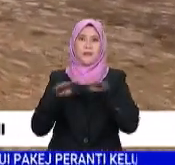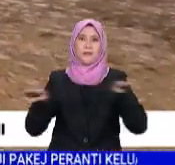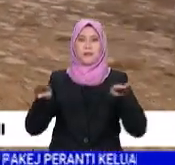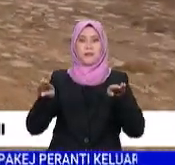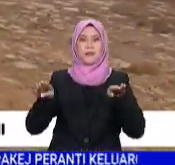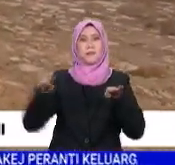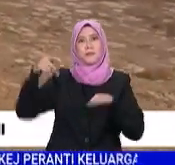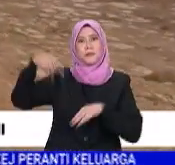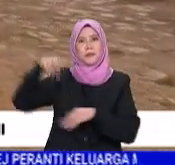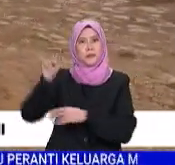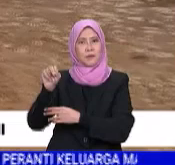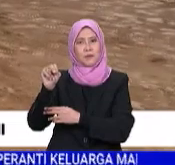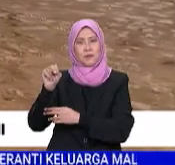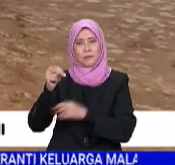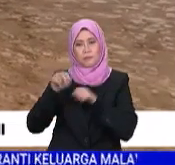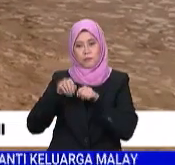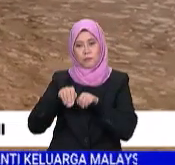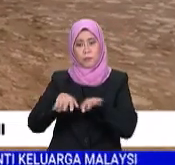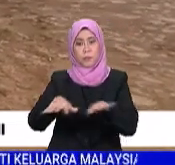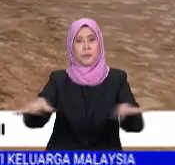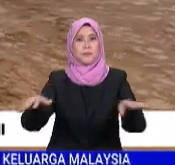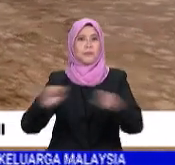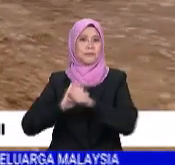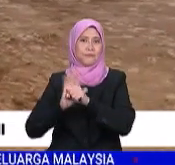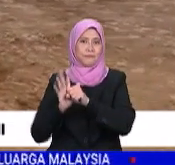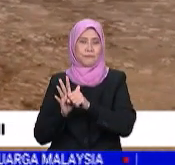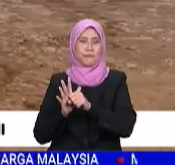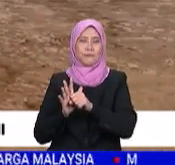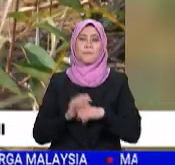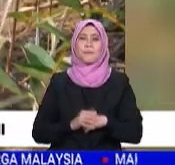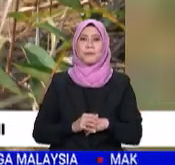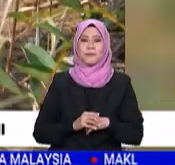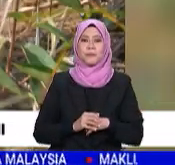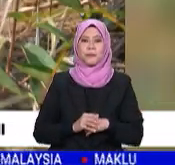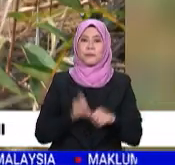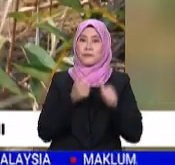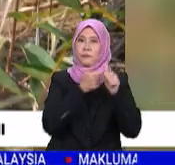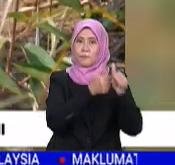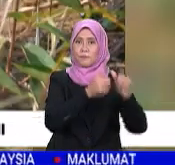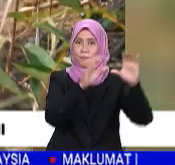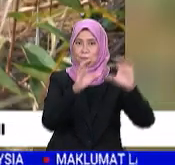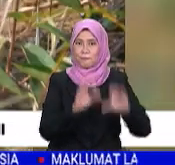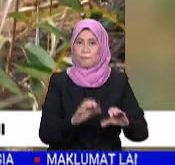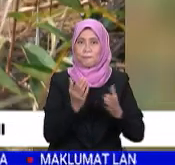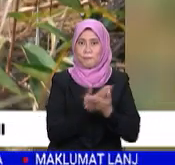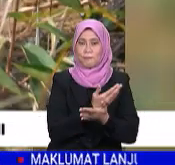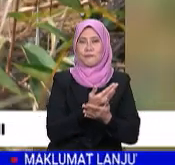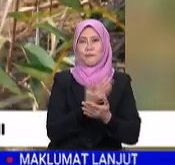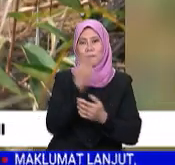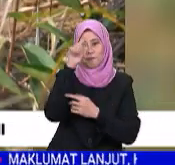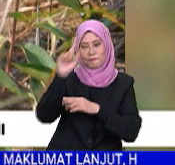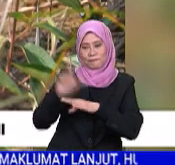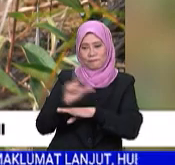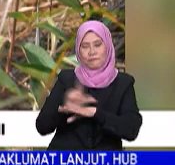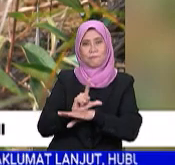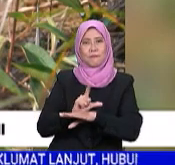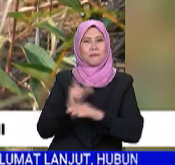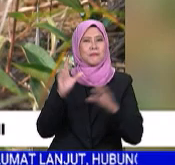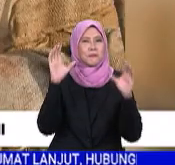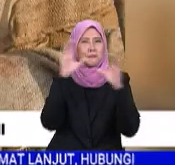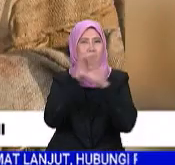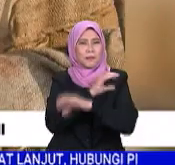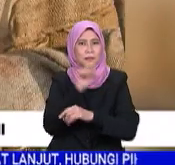pemulihan daripada penularan qobid 19 hujan beliau pematuhan norma baharu sepanjang exercises memberi sedikit